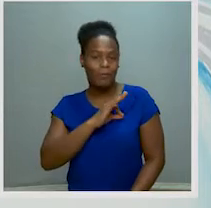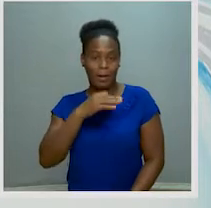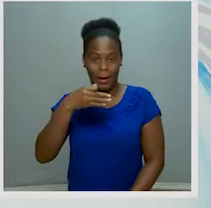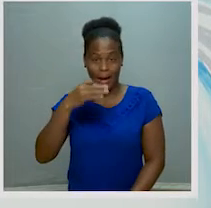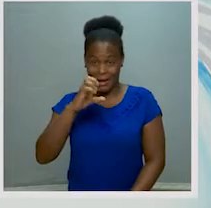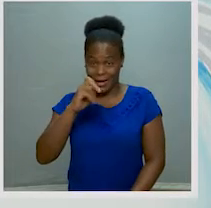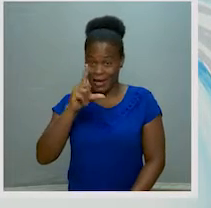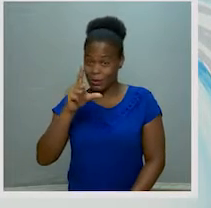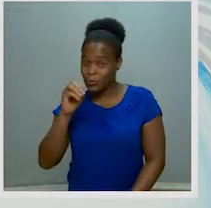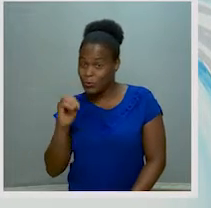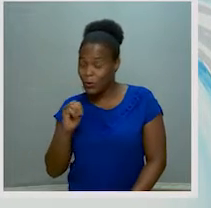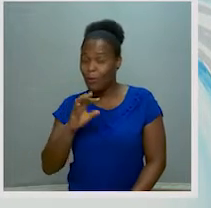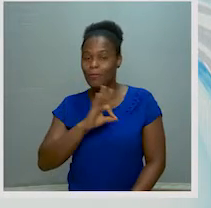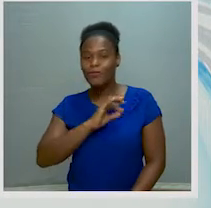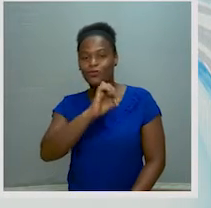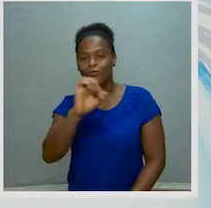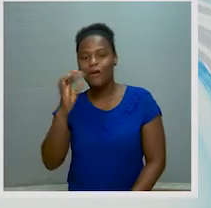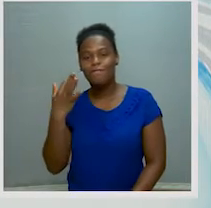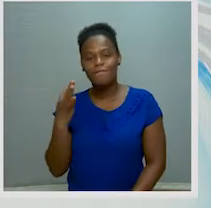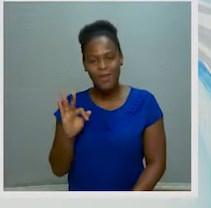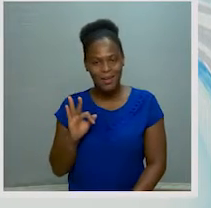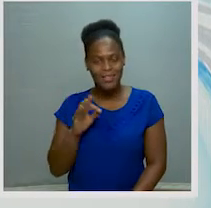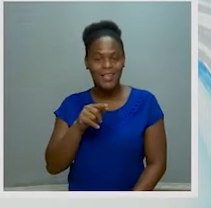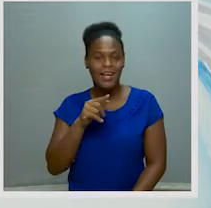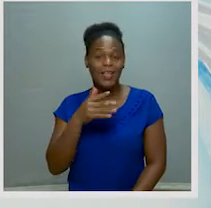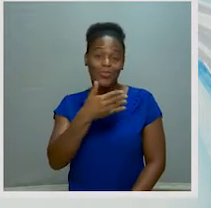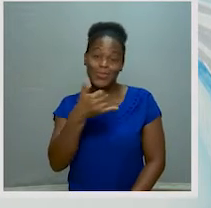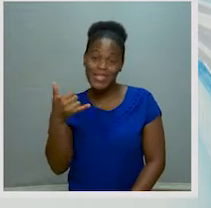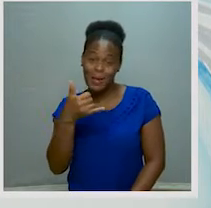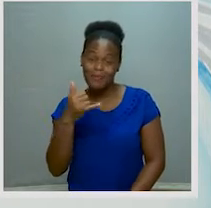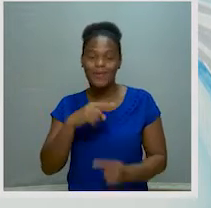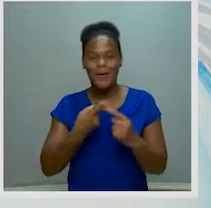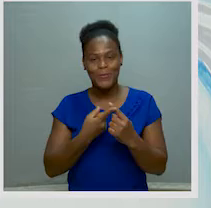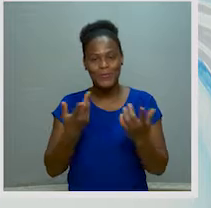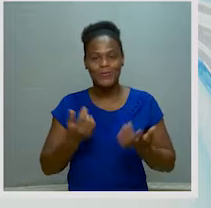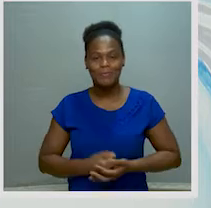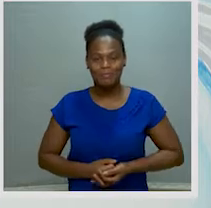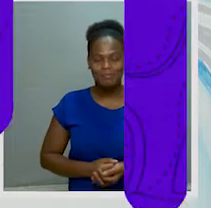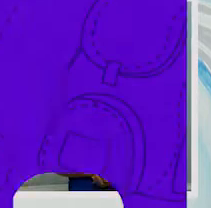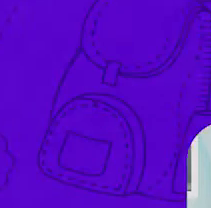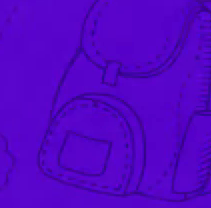Carlos Pereira, je suis votre professeur de français du 12e année.